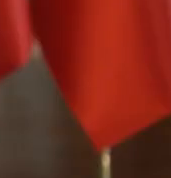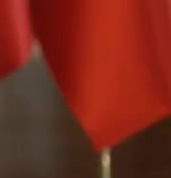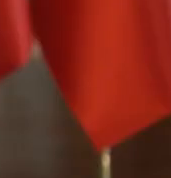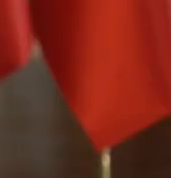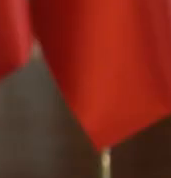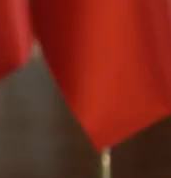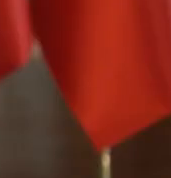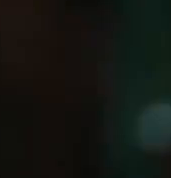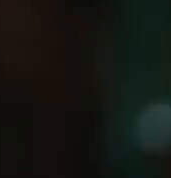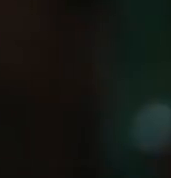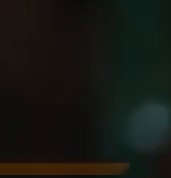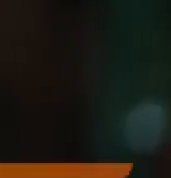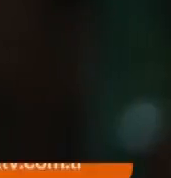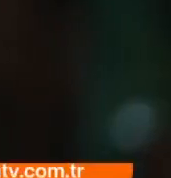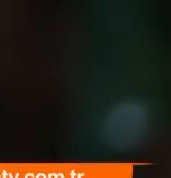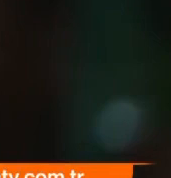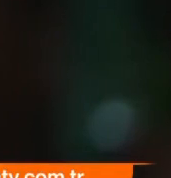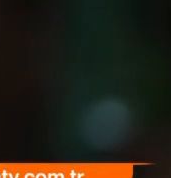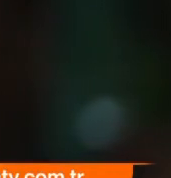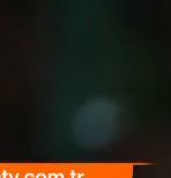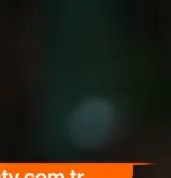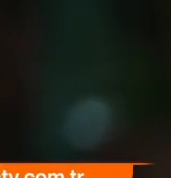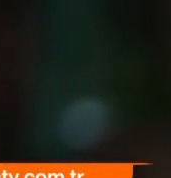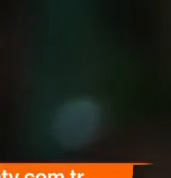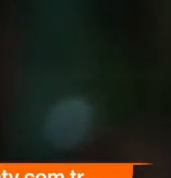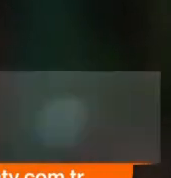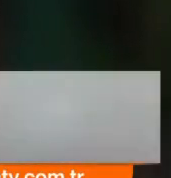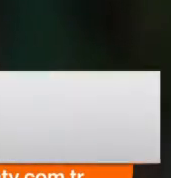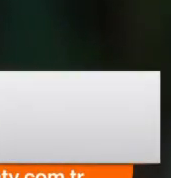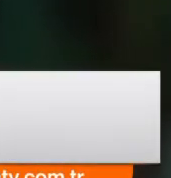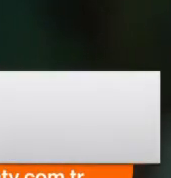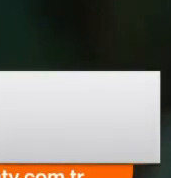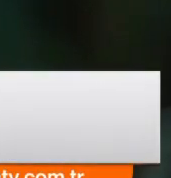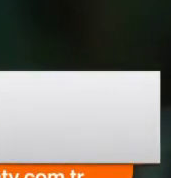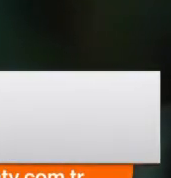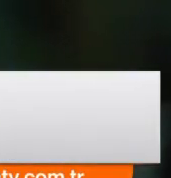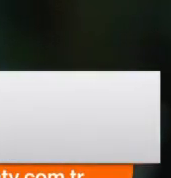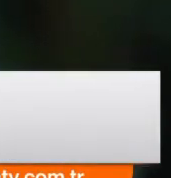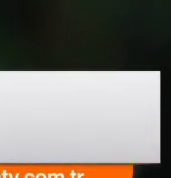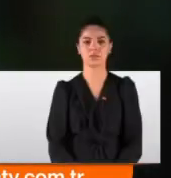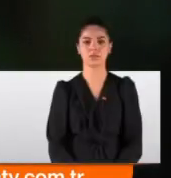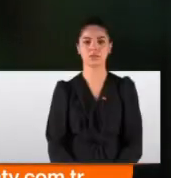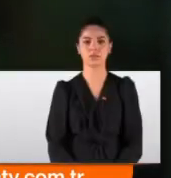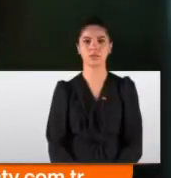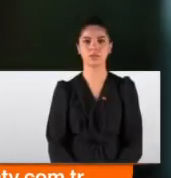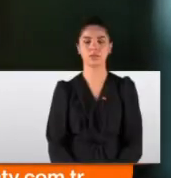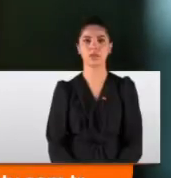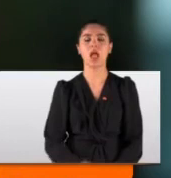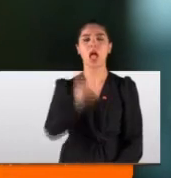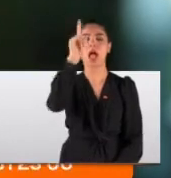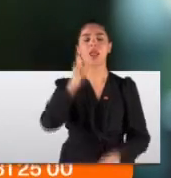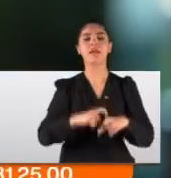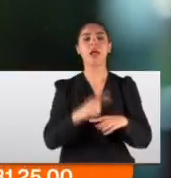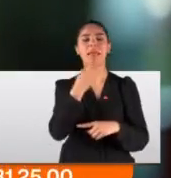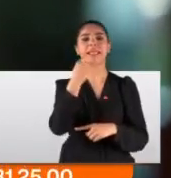Müdahaleleri sırasında bir gül bahçesine girer gibi toprağa düşen 251 şehidimize Allah'tan